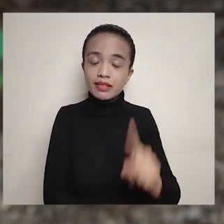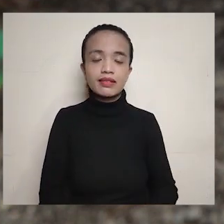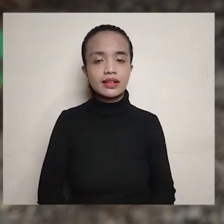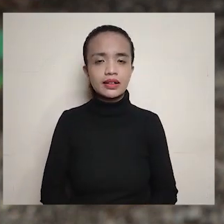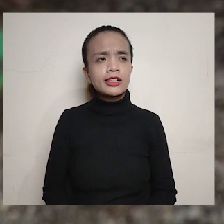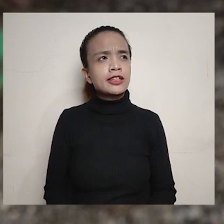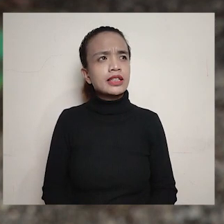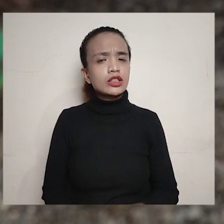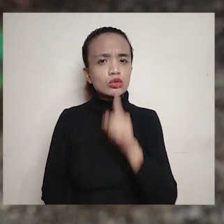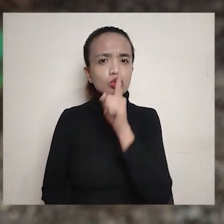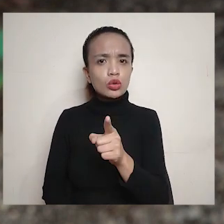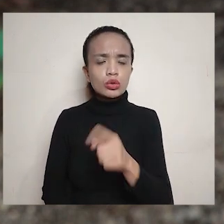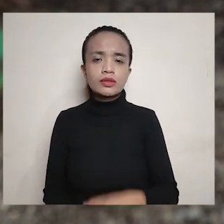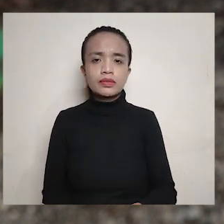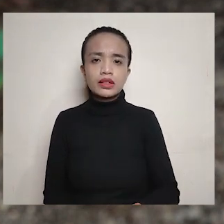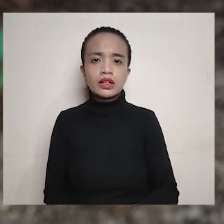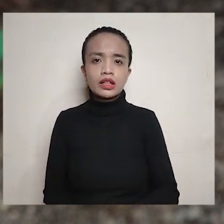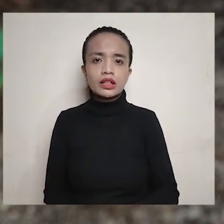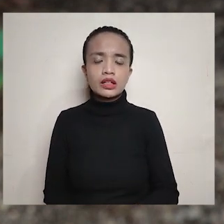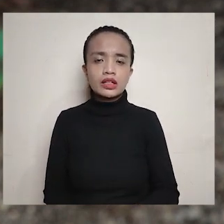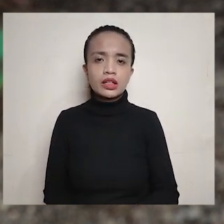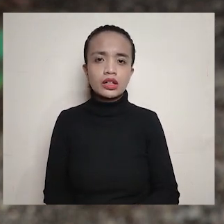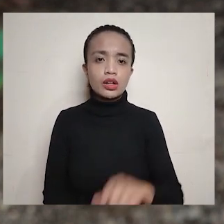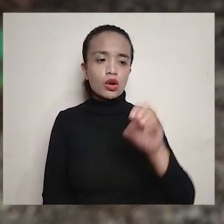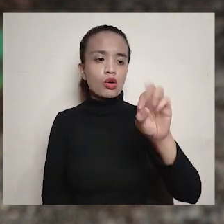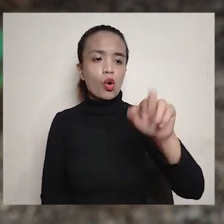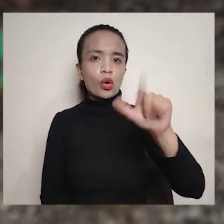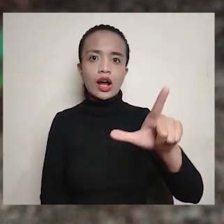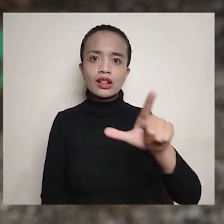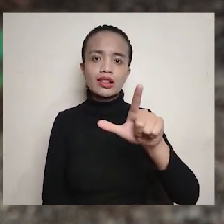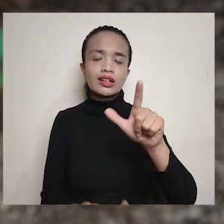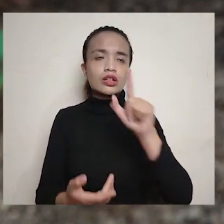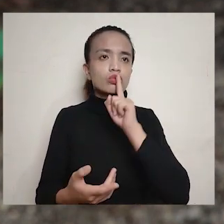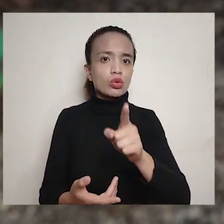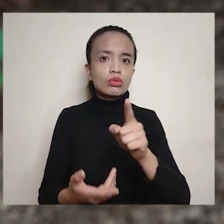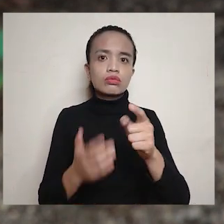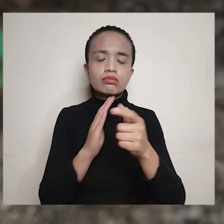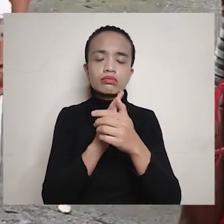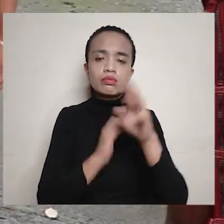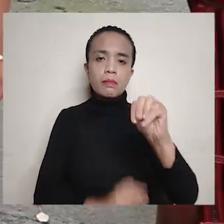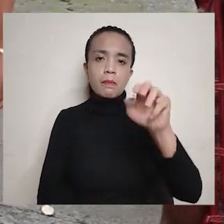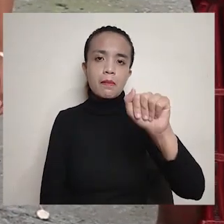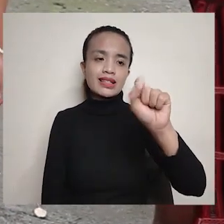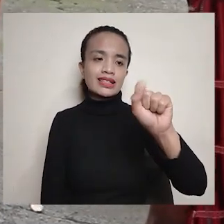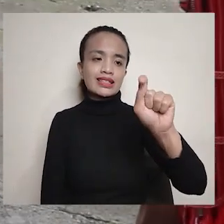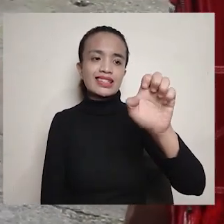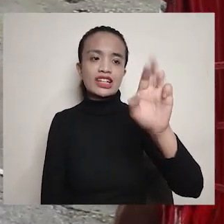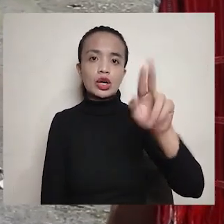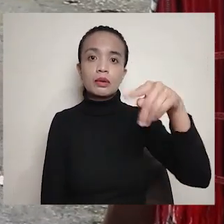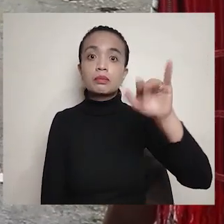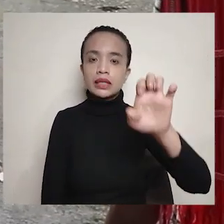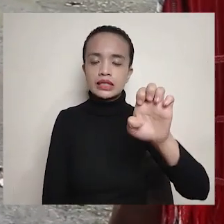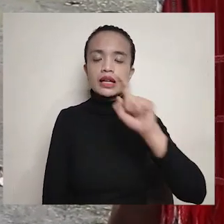a oral masterpiece. Dineclare na world, no? Intangible heritage. No? Pag may mga